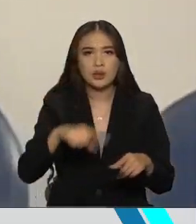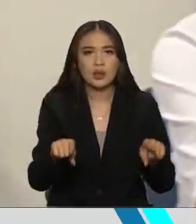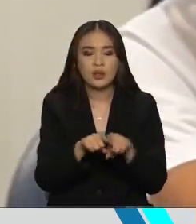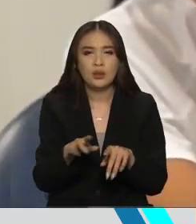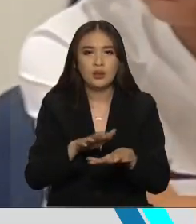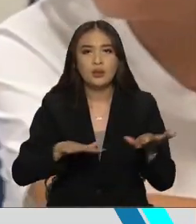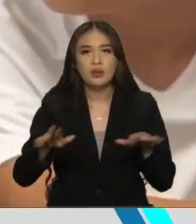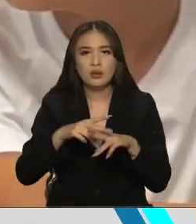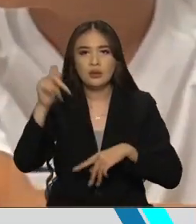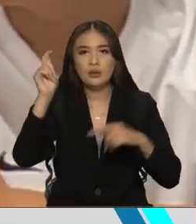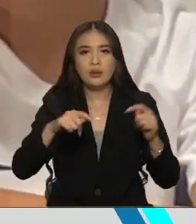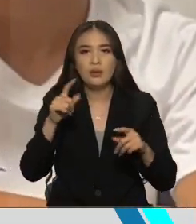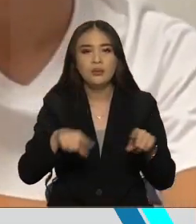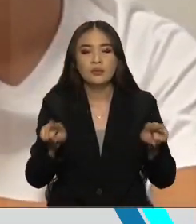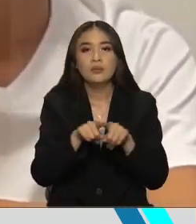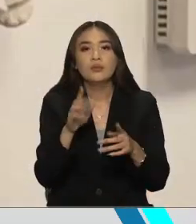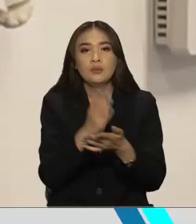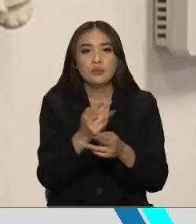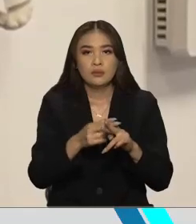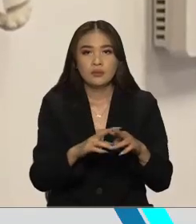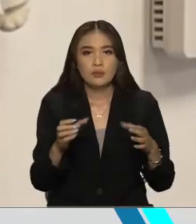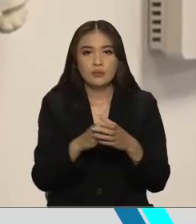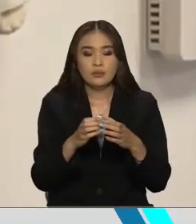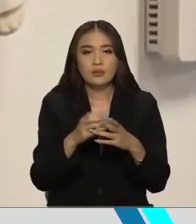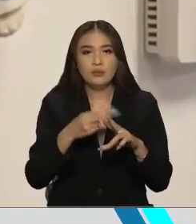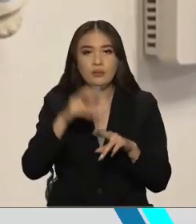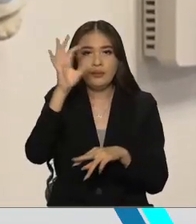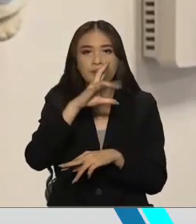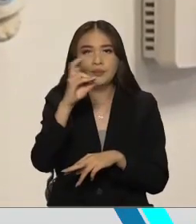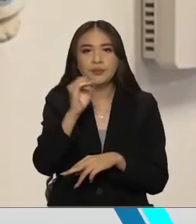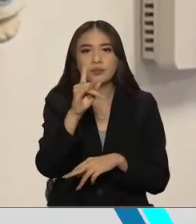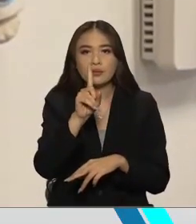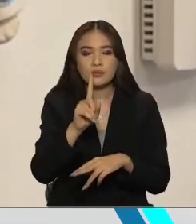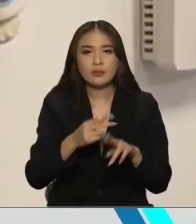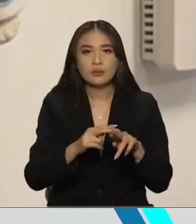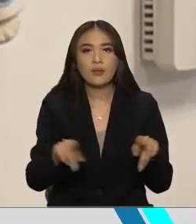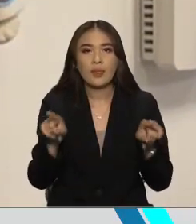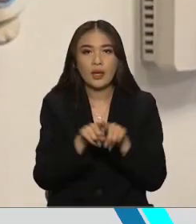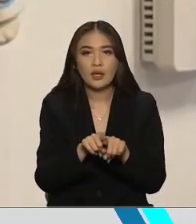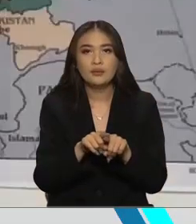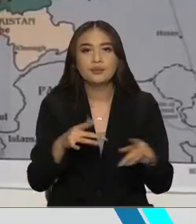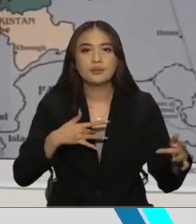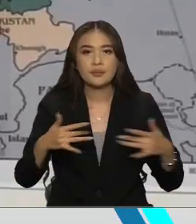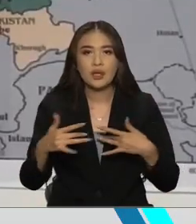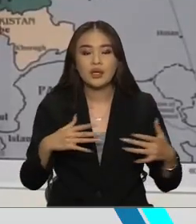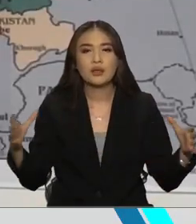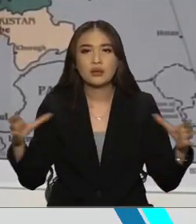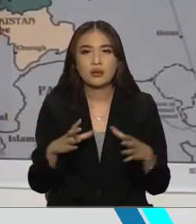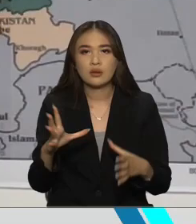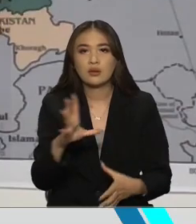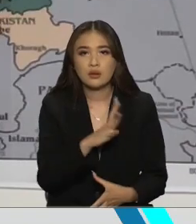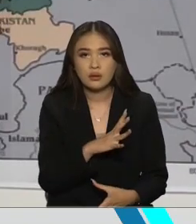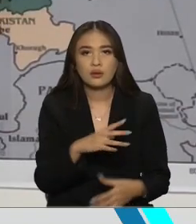елдерден келгендер де жетерлік. Қауымдастық құрылғанға дейін қандастарымыз Наурыз секілді ірі жиындарда ғана бас қосатын.